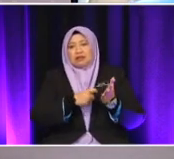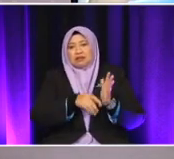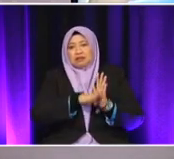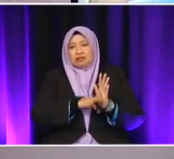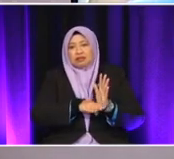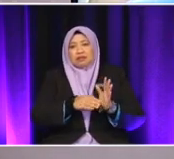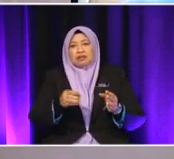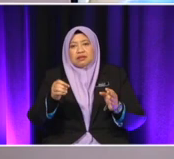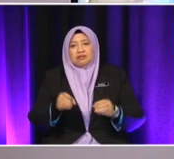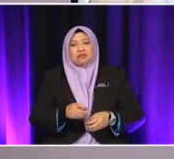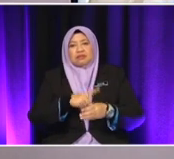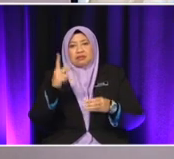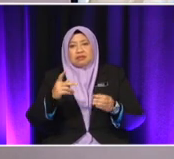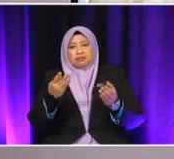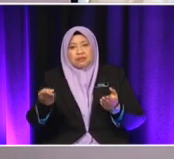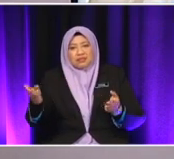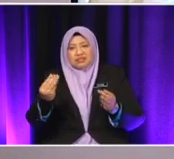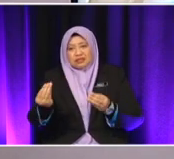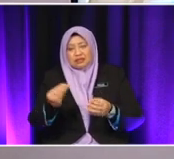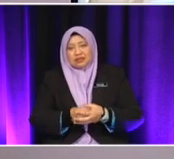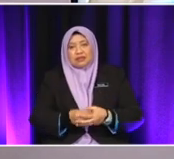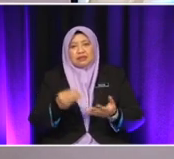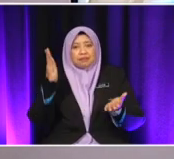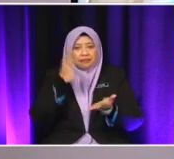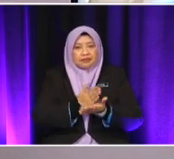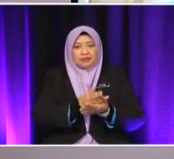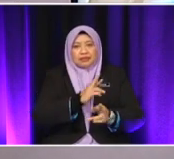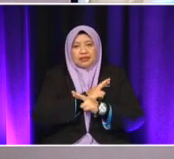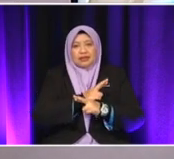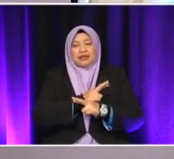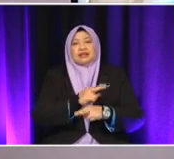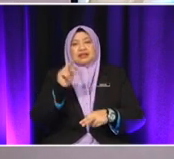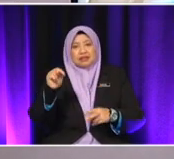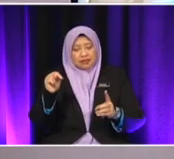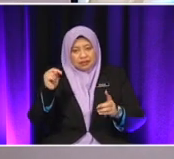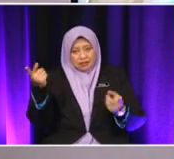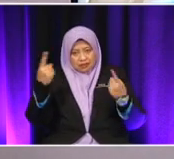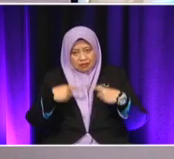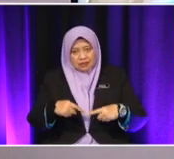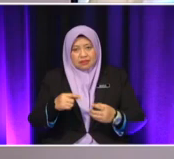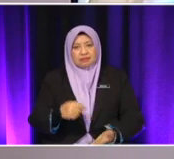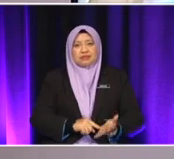Kasihku jadi kita akan berhenti ketika teruskan bersama kami dalam sukses SPM 2022